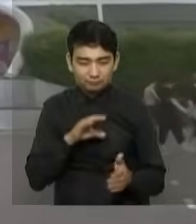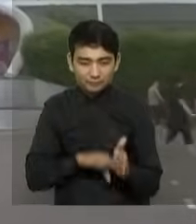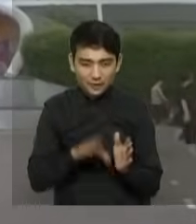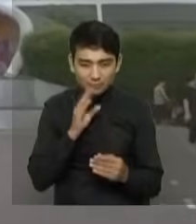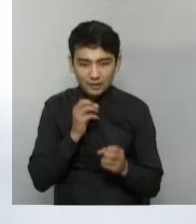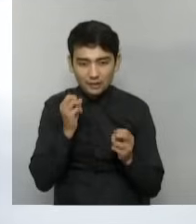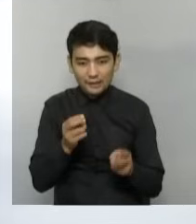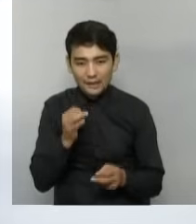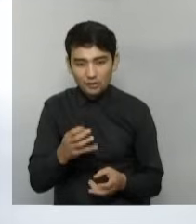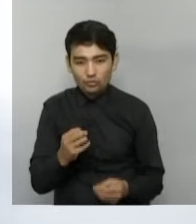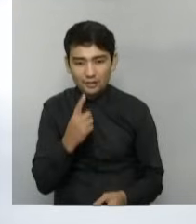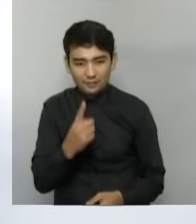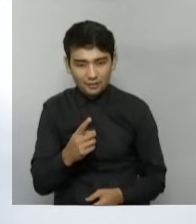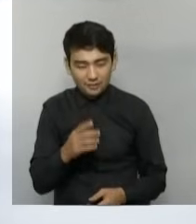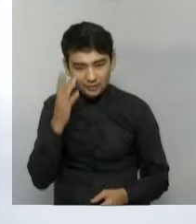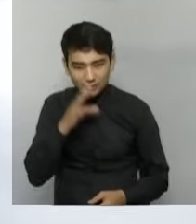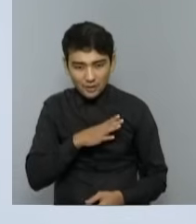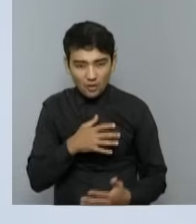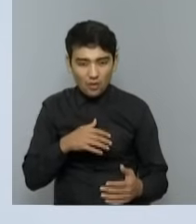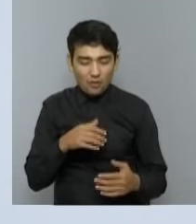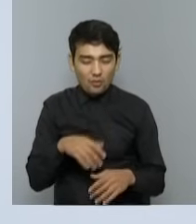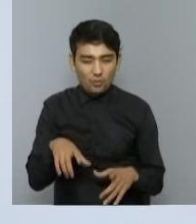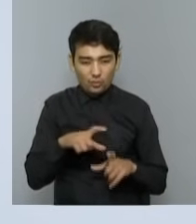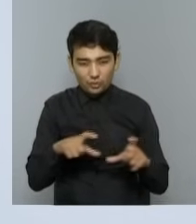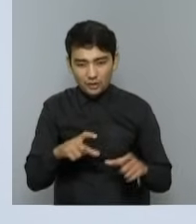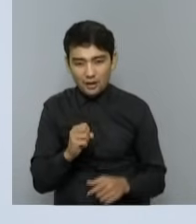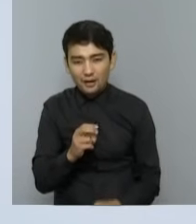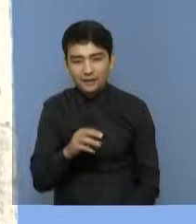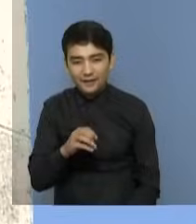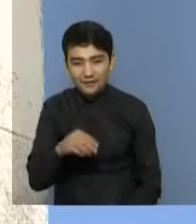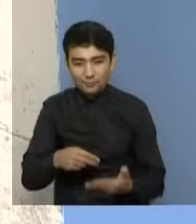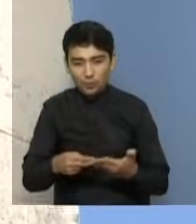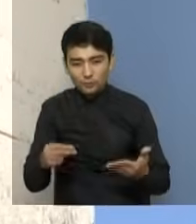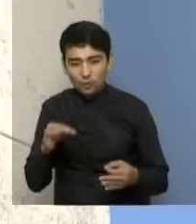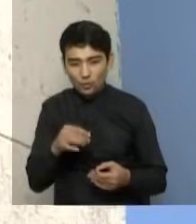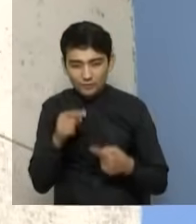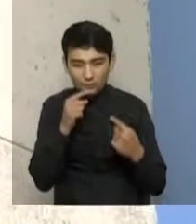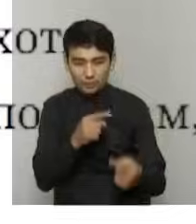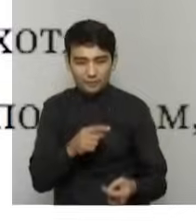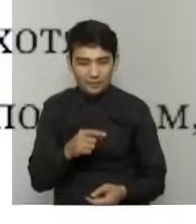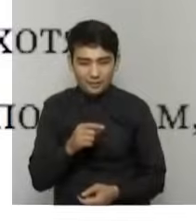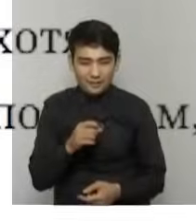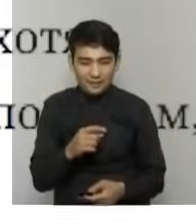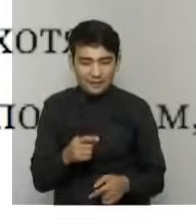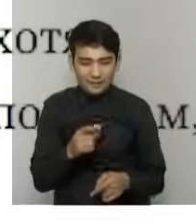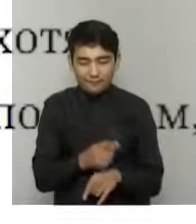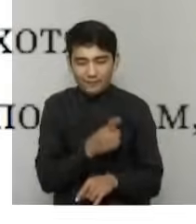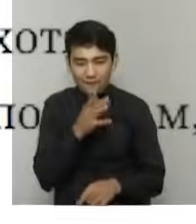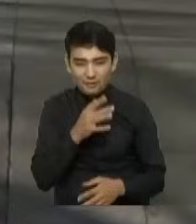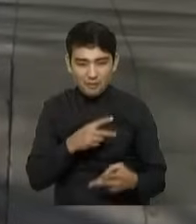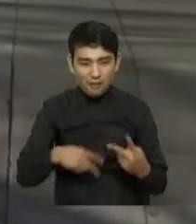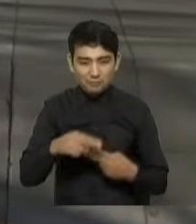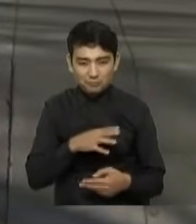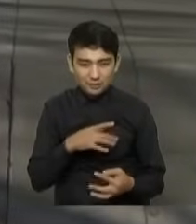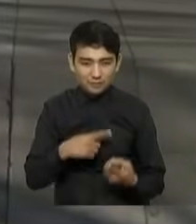Еще одна попытка. Активисты собираются отправить в парламент подписи об отмене единого часового пояса. Сколько голосов они